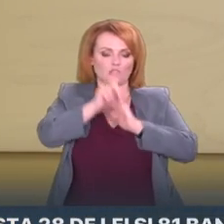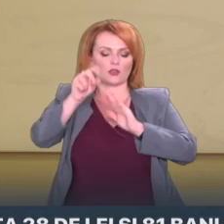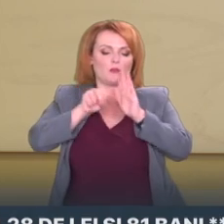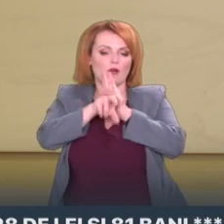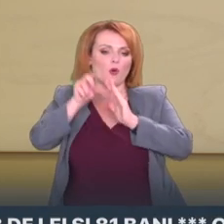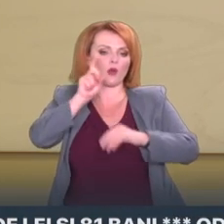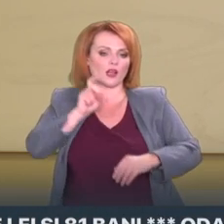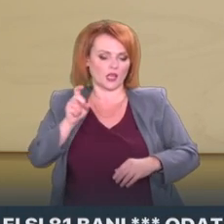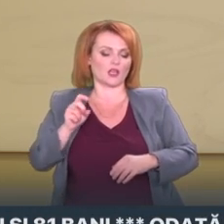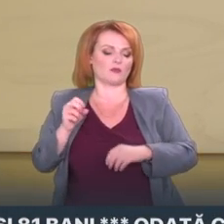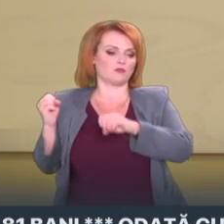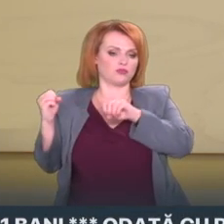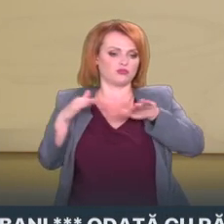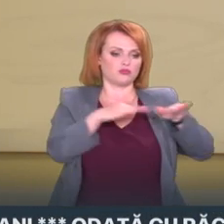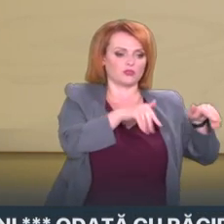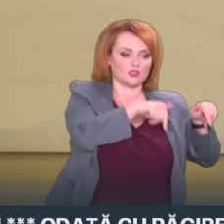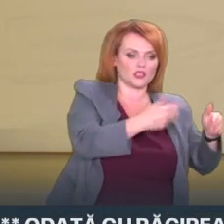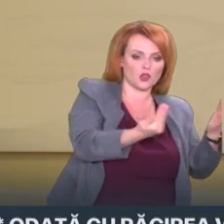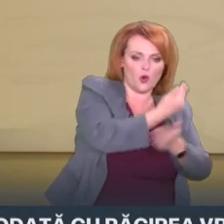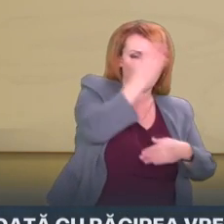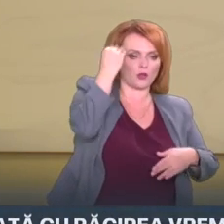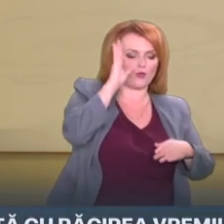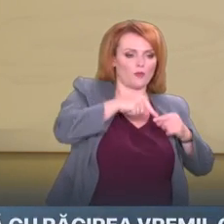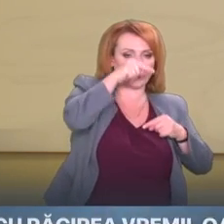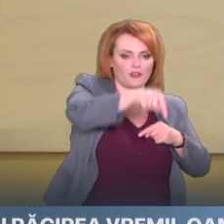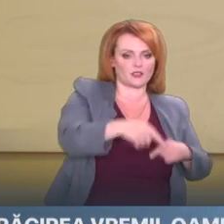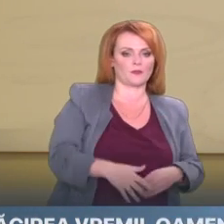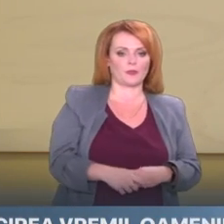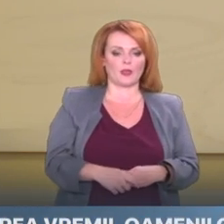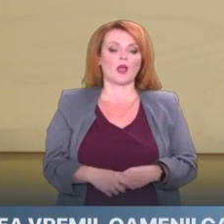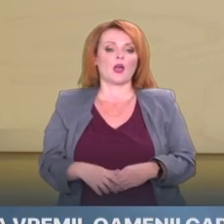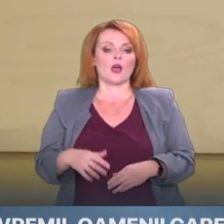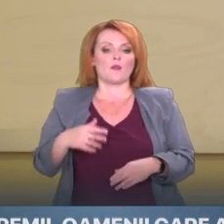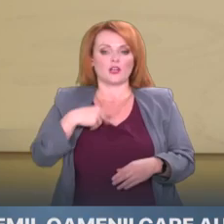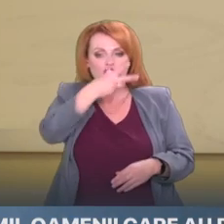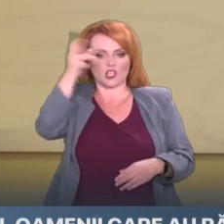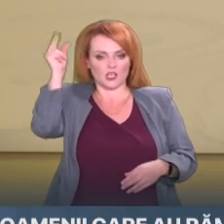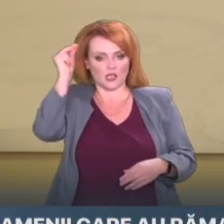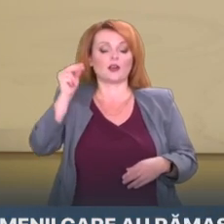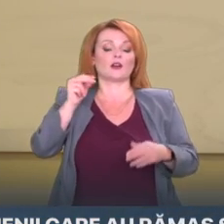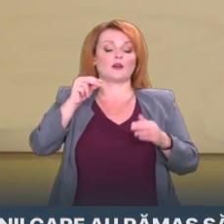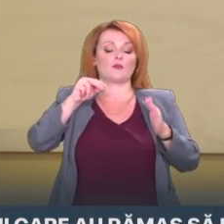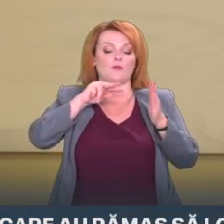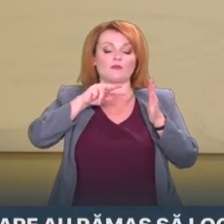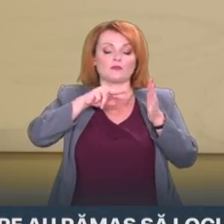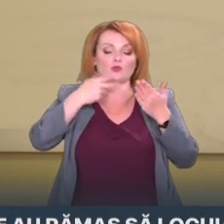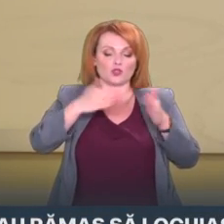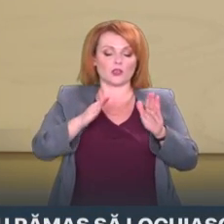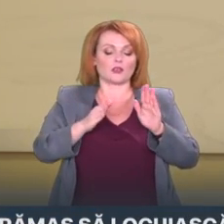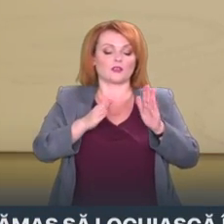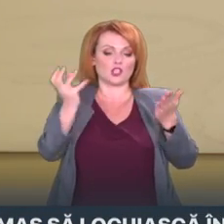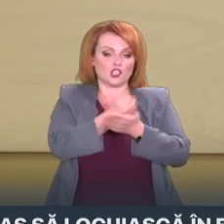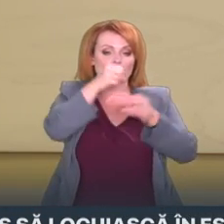Planificăm toate țările europene să cumpărăm împreună gaze. Ideea mea e că ar fi posibil să implicăm și țările candidate cărora li se pare